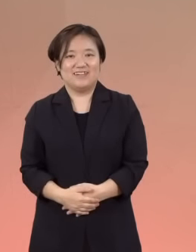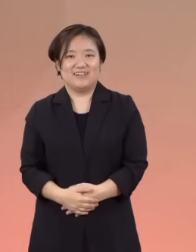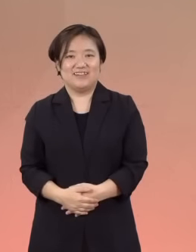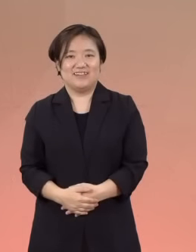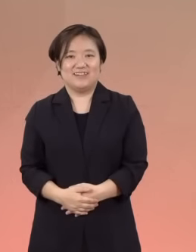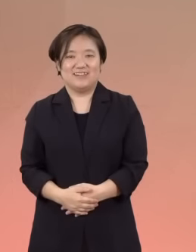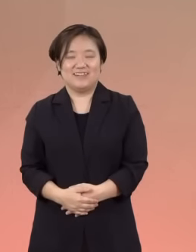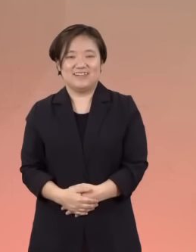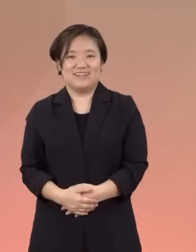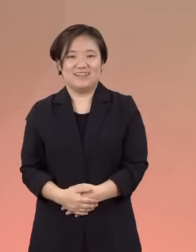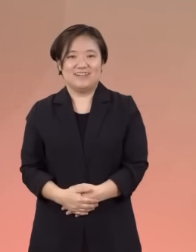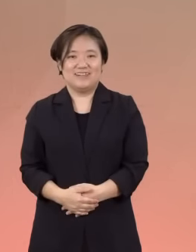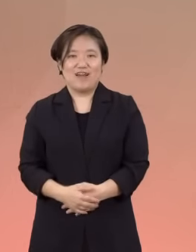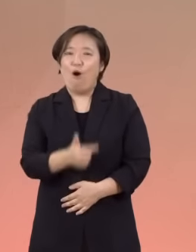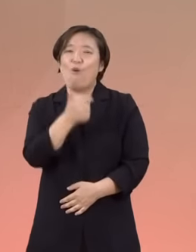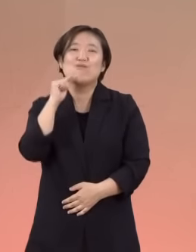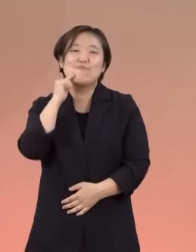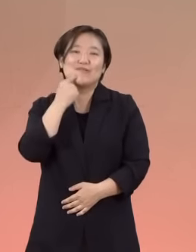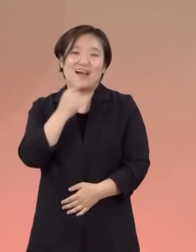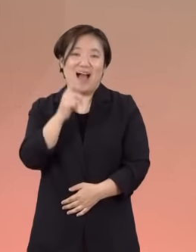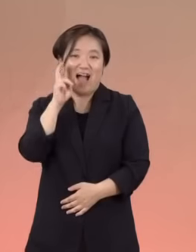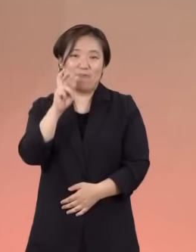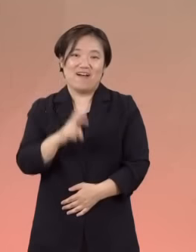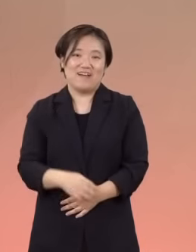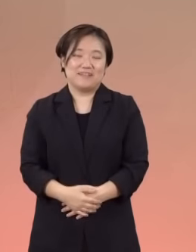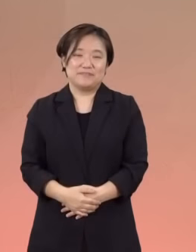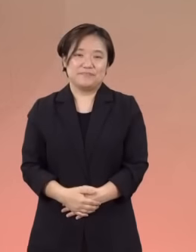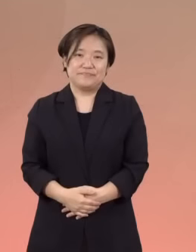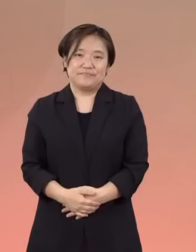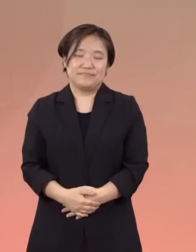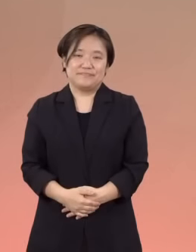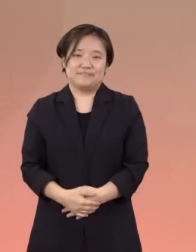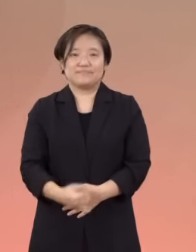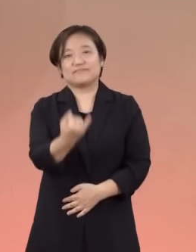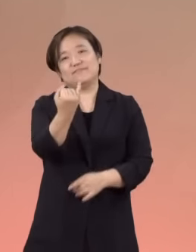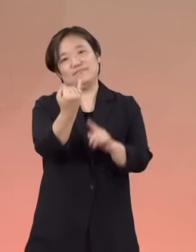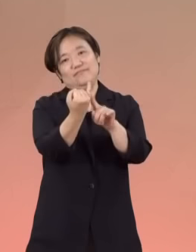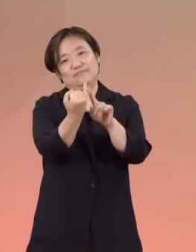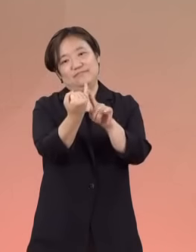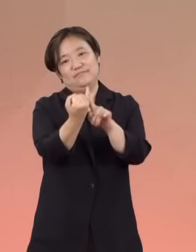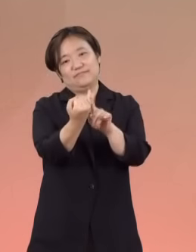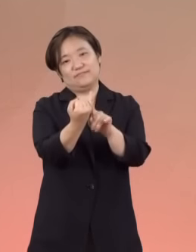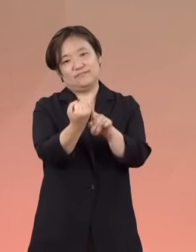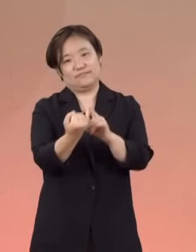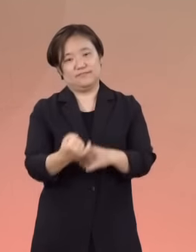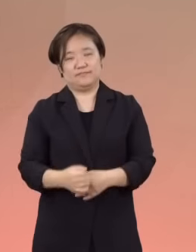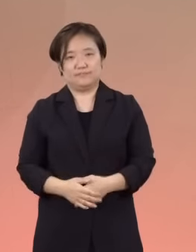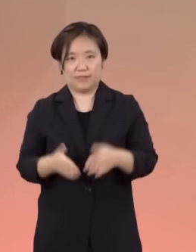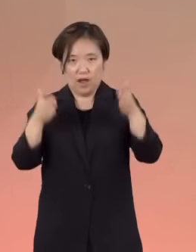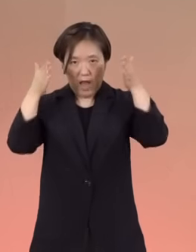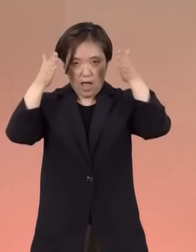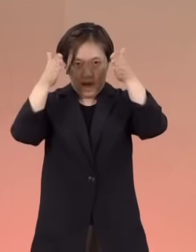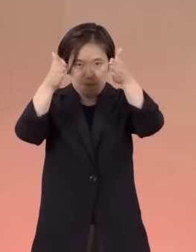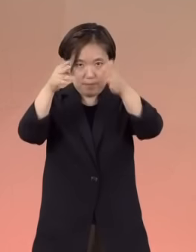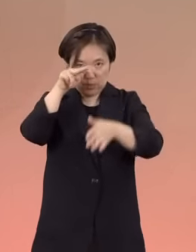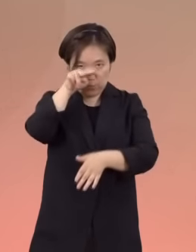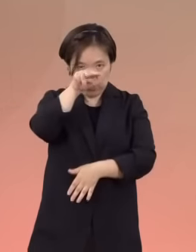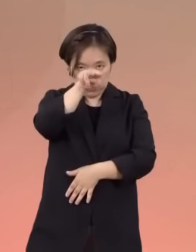번호 와 그분이 똑바로 앞만 쳐다보고